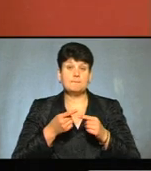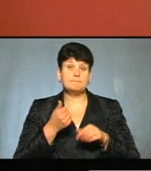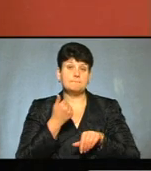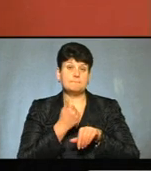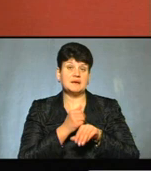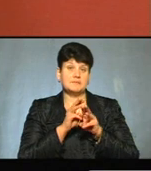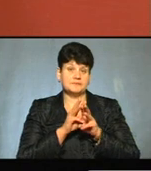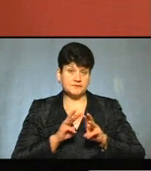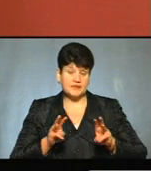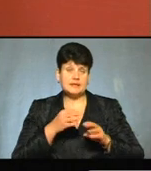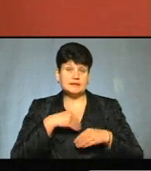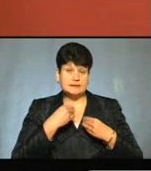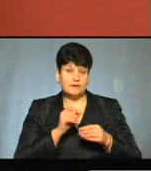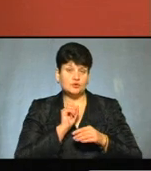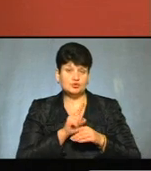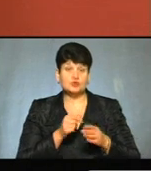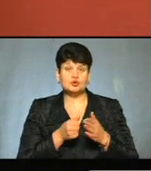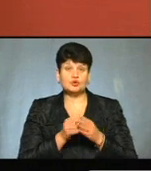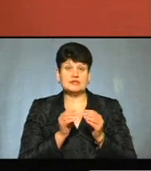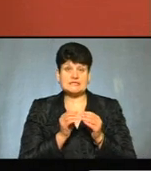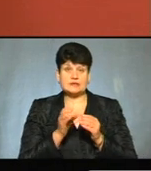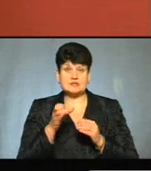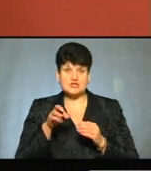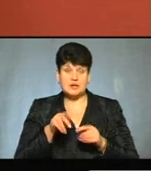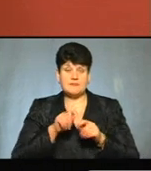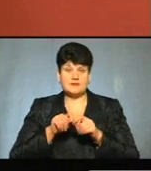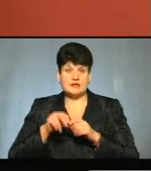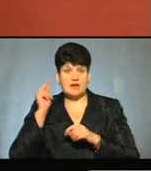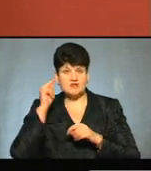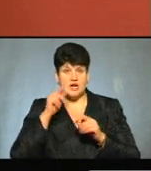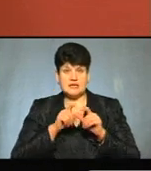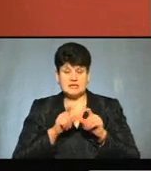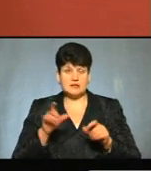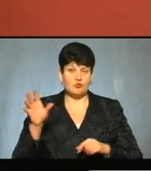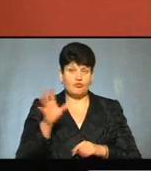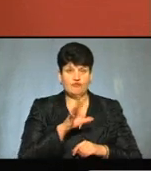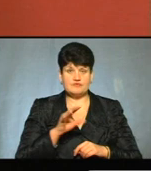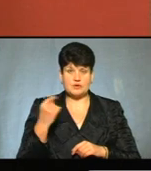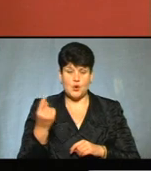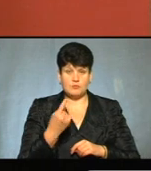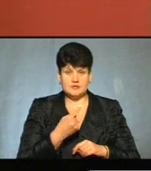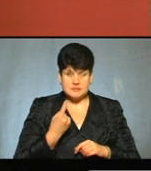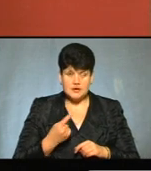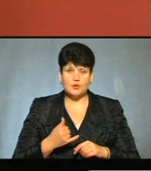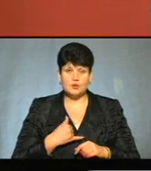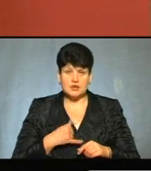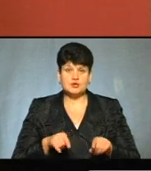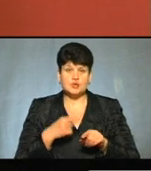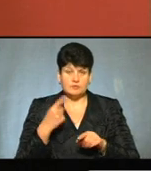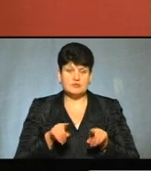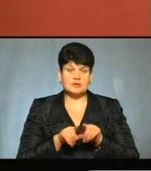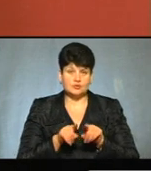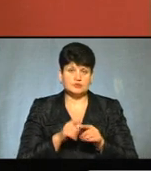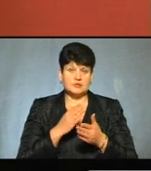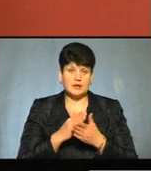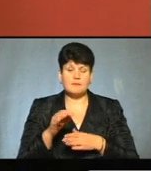Власне, прем'єр Гончарук дав доручення до 10 січня перевірити навчальні заклади у всіх областях, зокрема і в нашій. Також йдеться